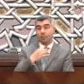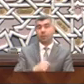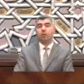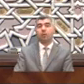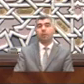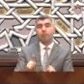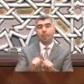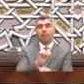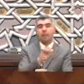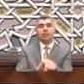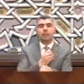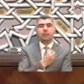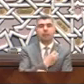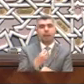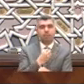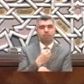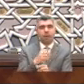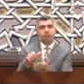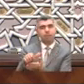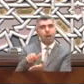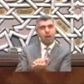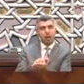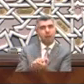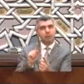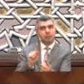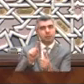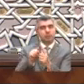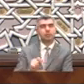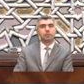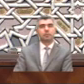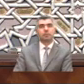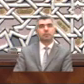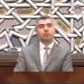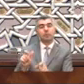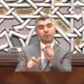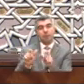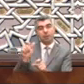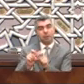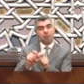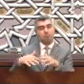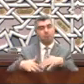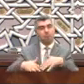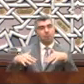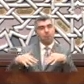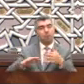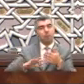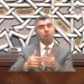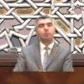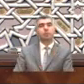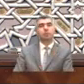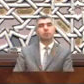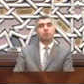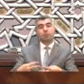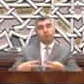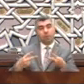ورشة الحماية الاجتماعية للفلاحين، لذا أقترح على السيدات والسادة النواب المحترمين